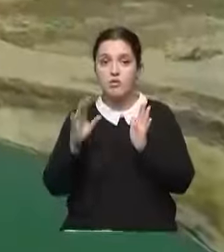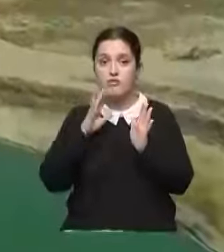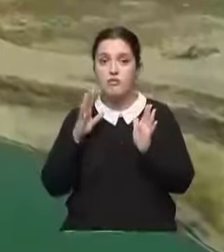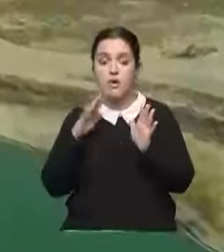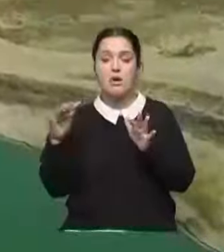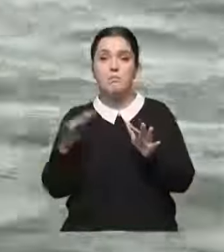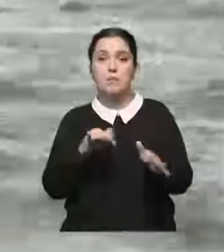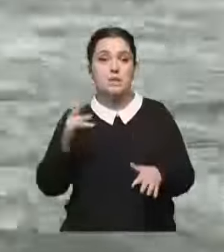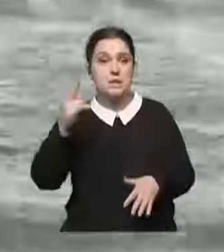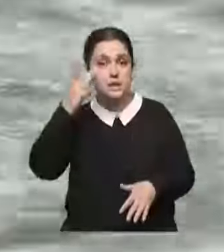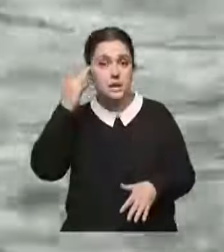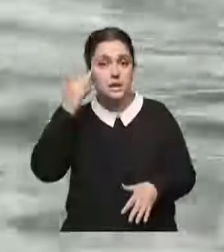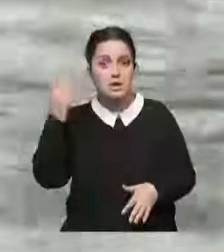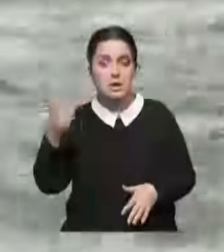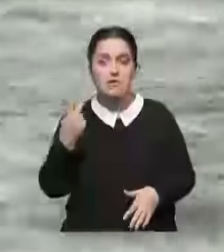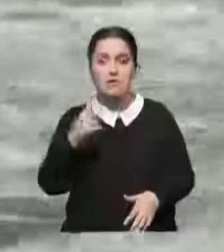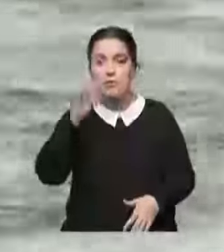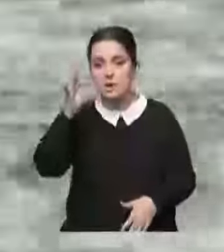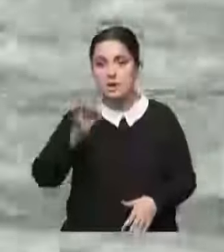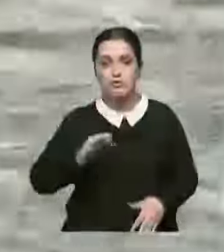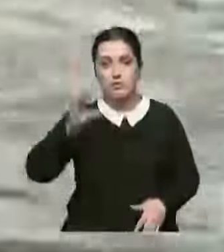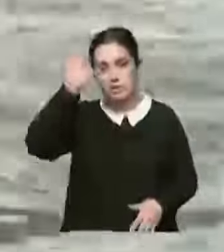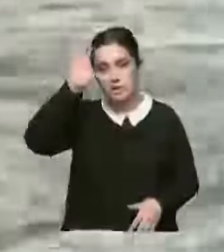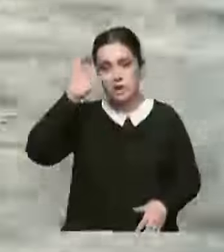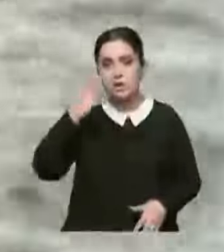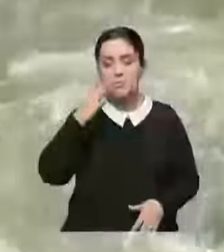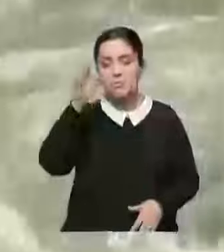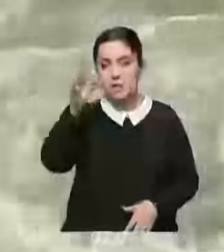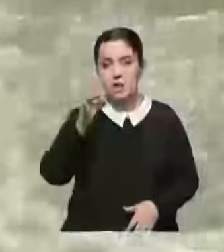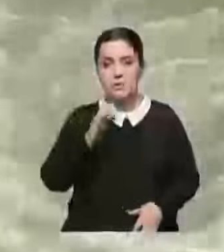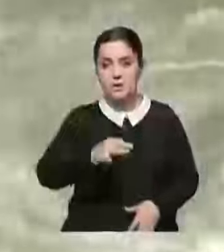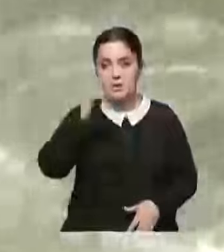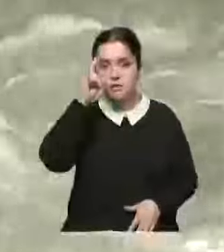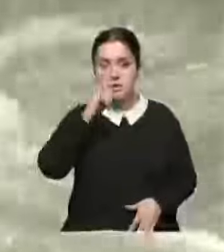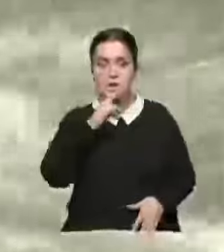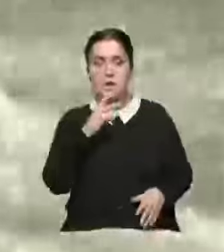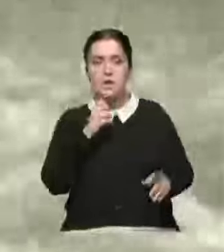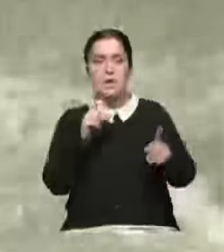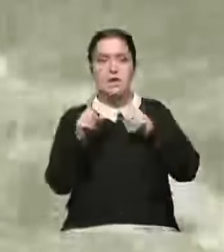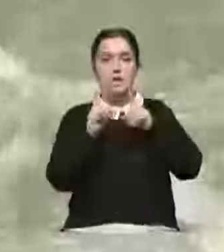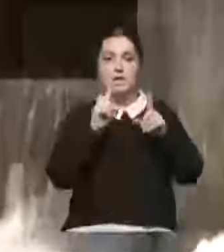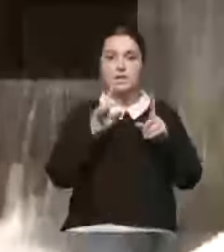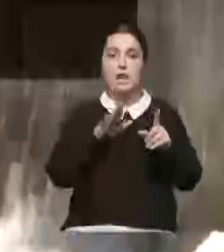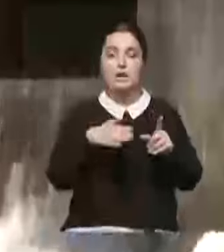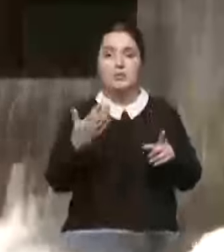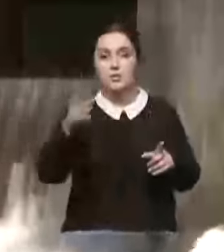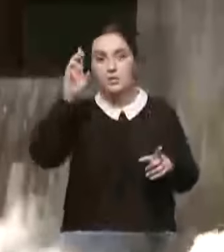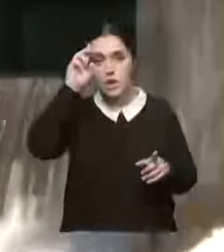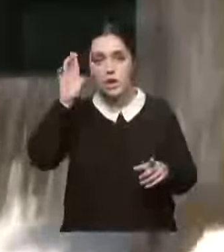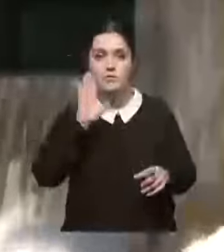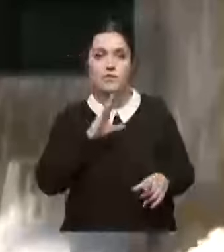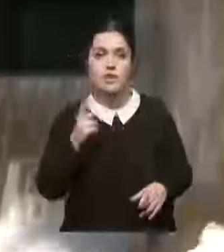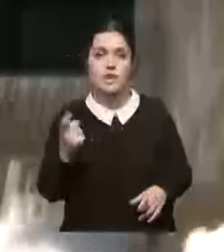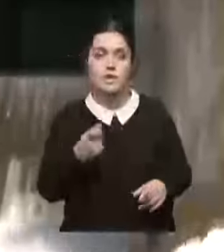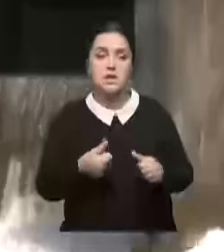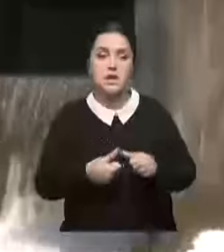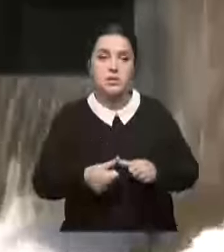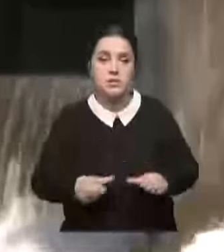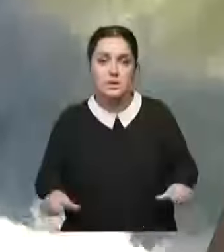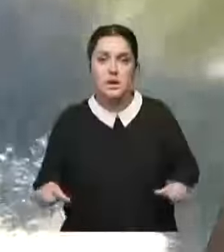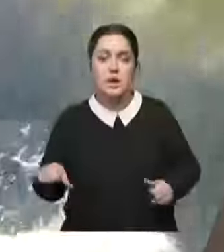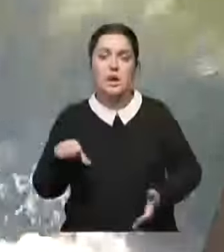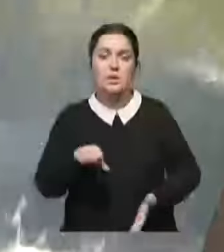ее стока формируется в Кыргызстане, 20% в Узбекистане и 5% в Казахстане. На заседании Межгосударственной